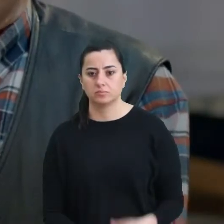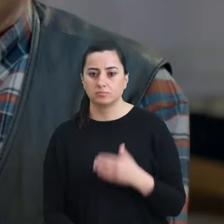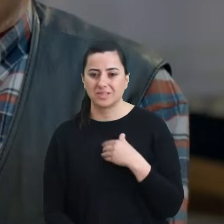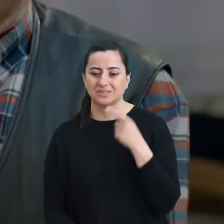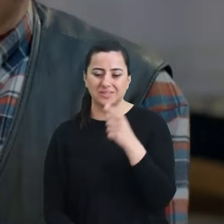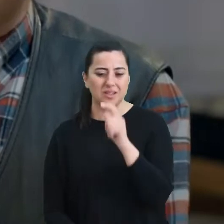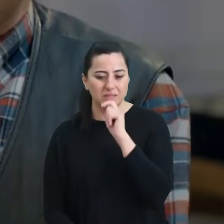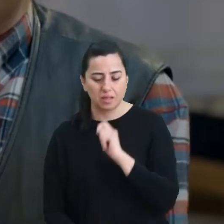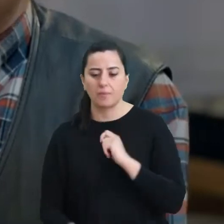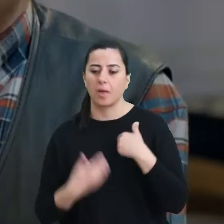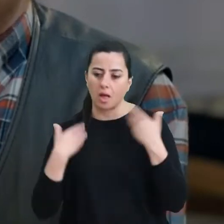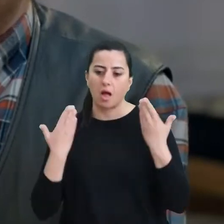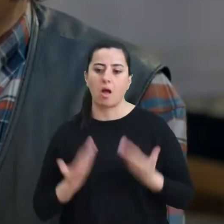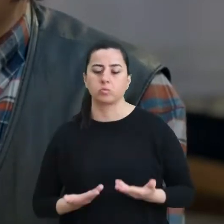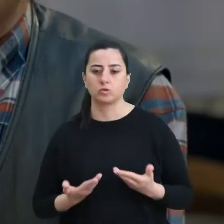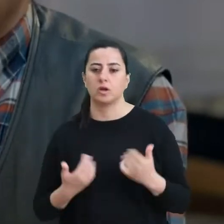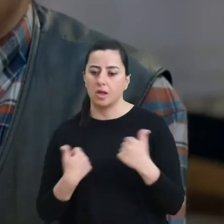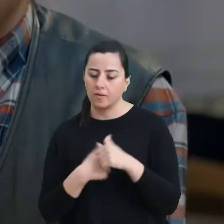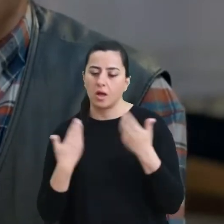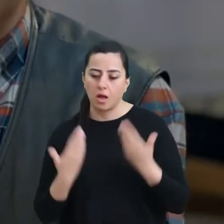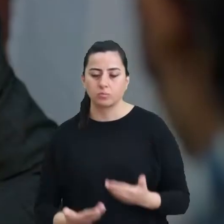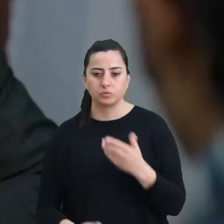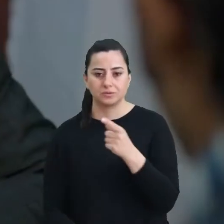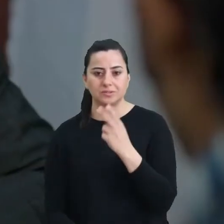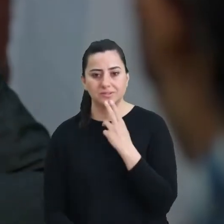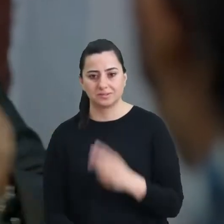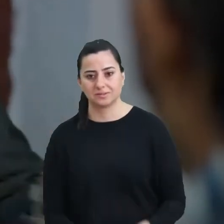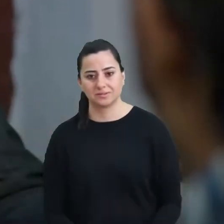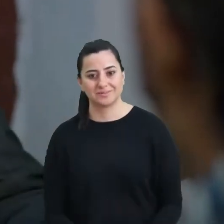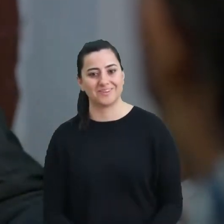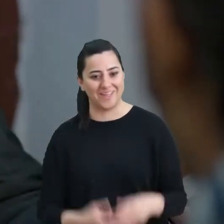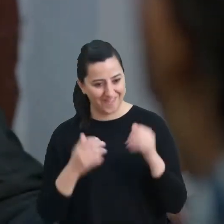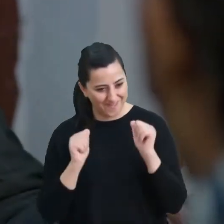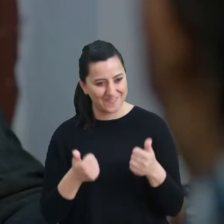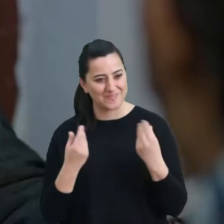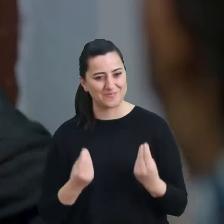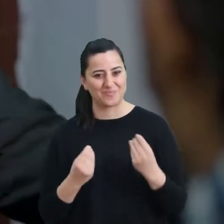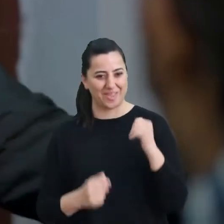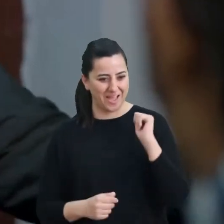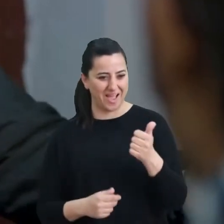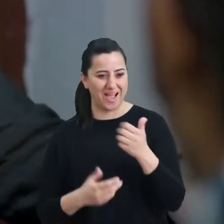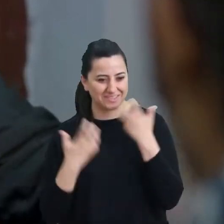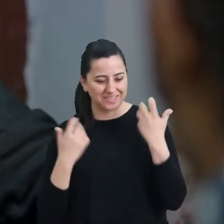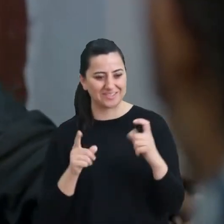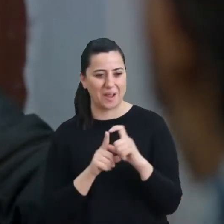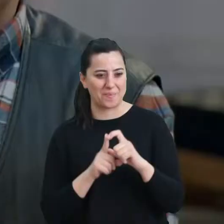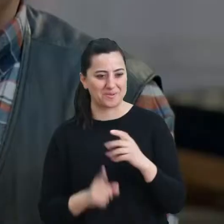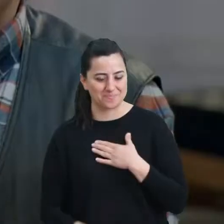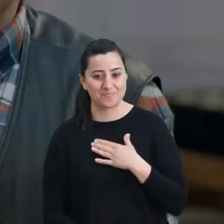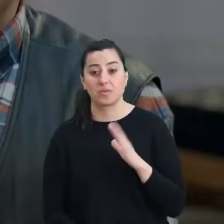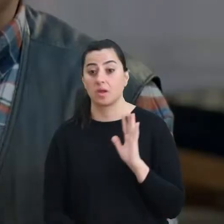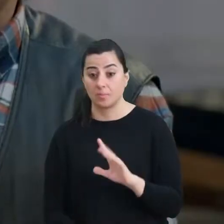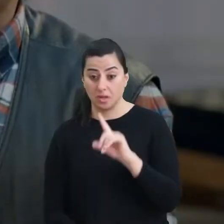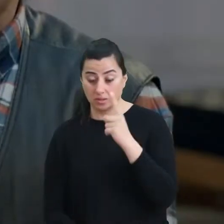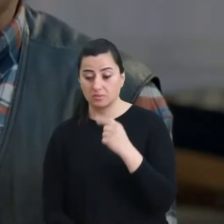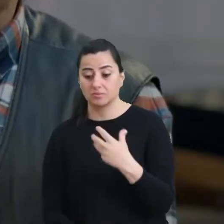Ben senin teklifini kabul ediyorum. Evleneceğim ben seninle zaman. Ah şöyle, aslan damadım benim.